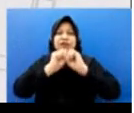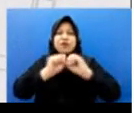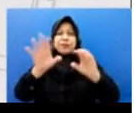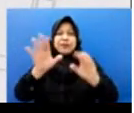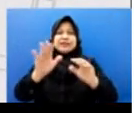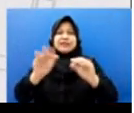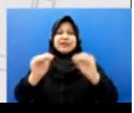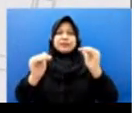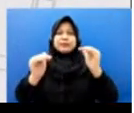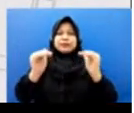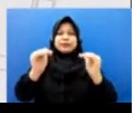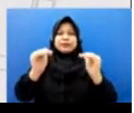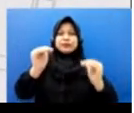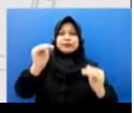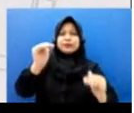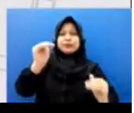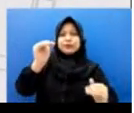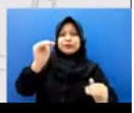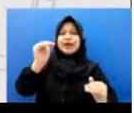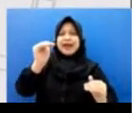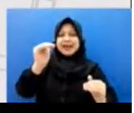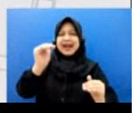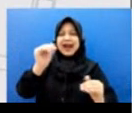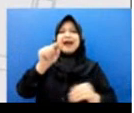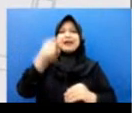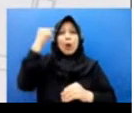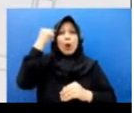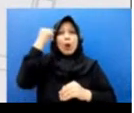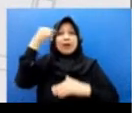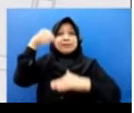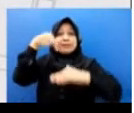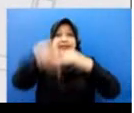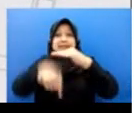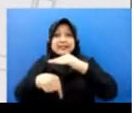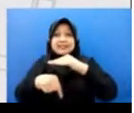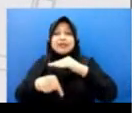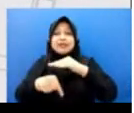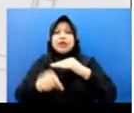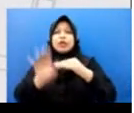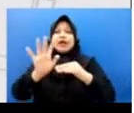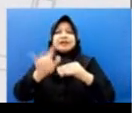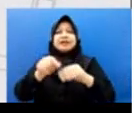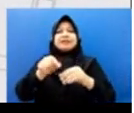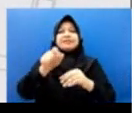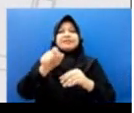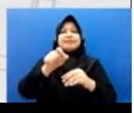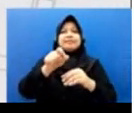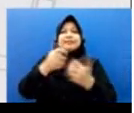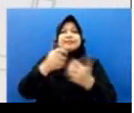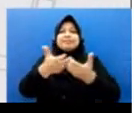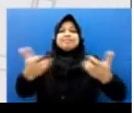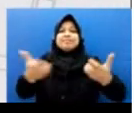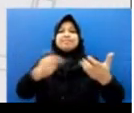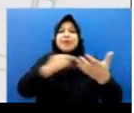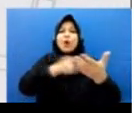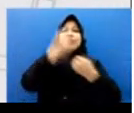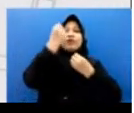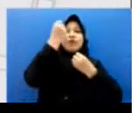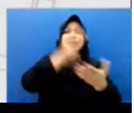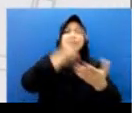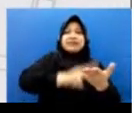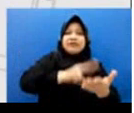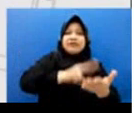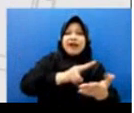ini adalah informasi yang valid dan dengan informasi yang tidak valid. Ini adalah ilustrasi